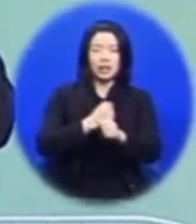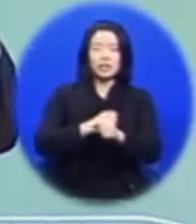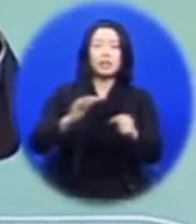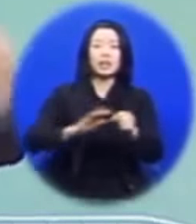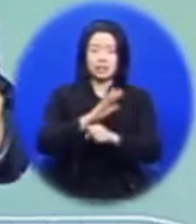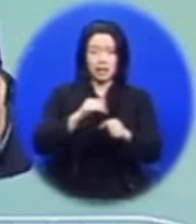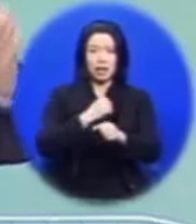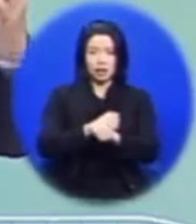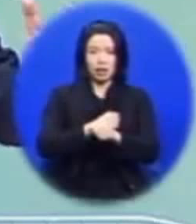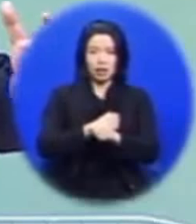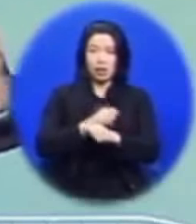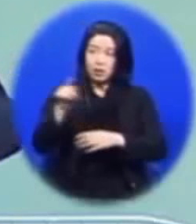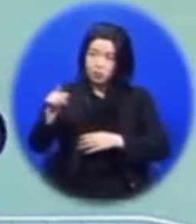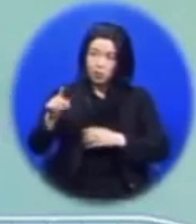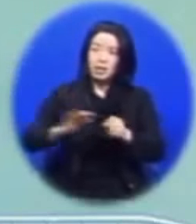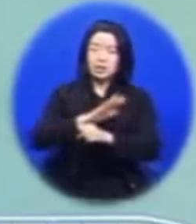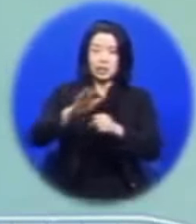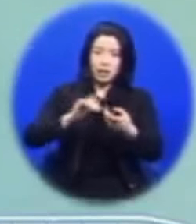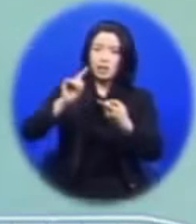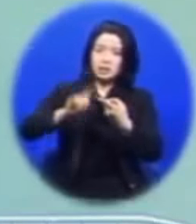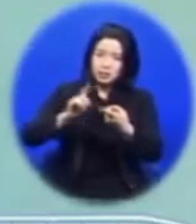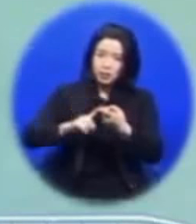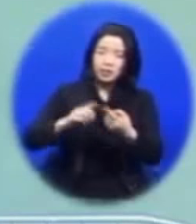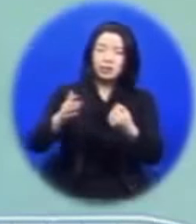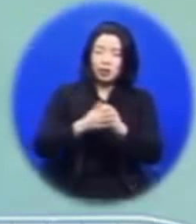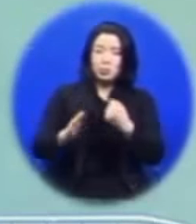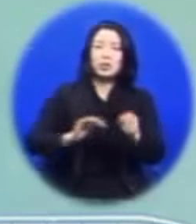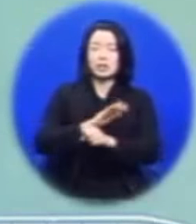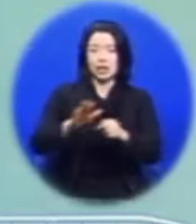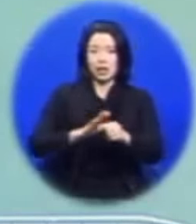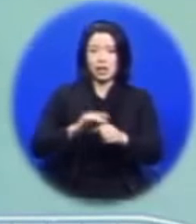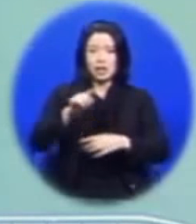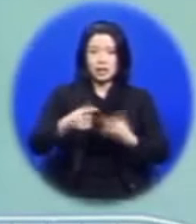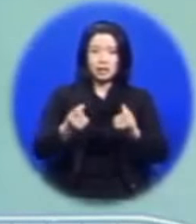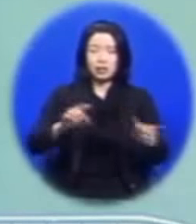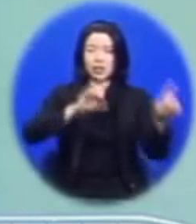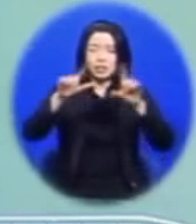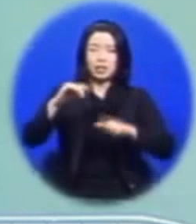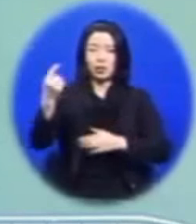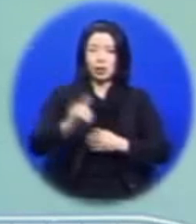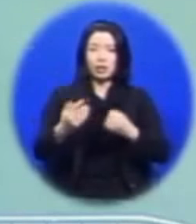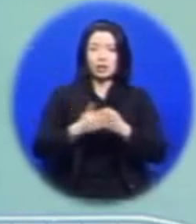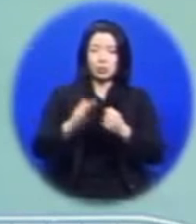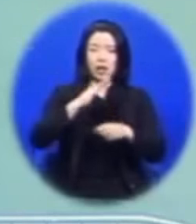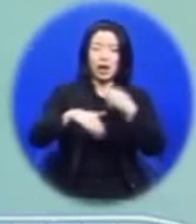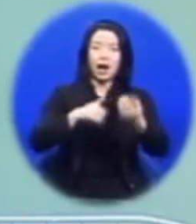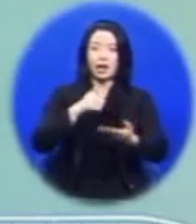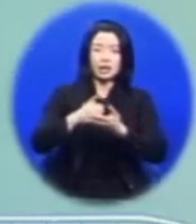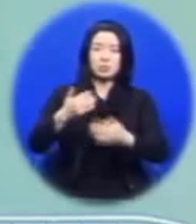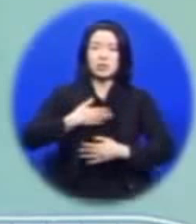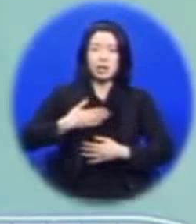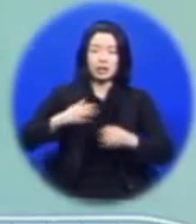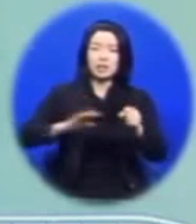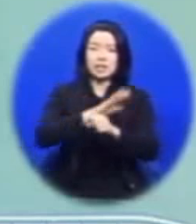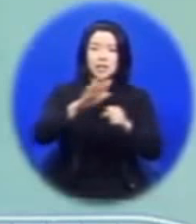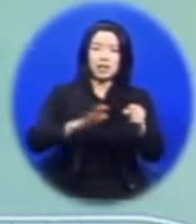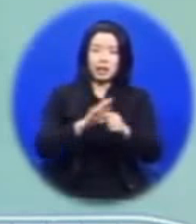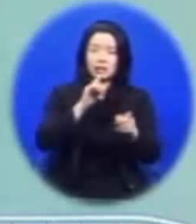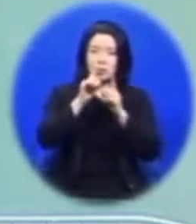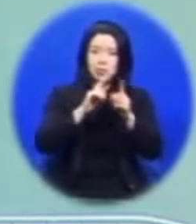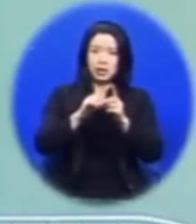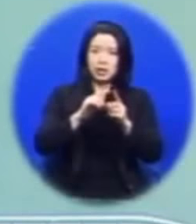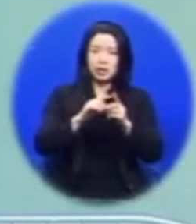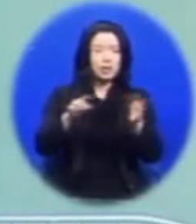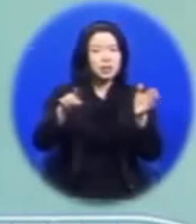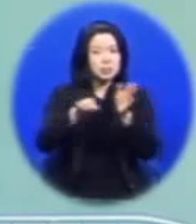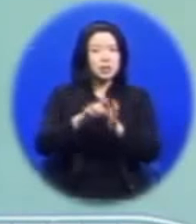사랑스러우니까 사랑하고 그렇게 살았기 때문에 하나님이 나를 사랑하신다는게 좀처럼 안 믿어지는 거